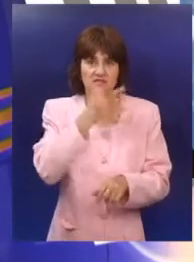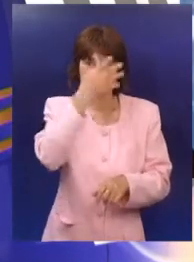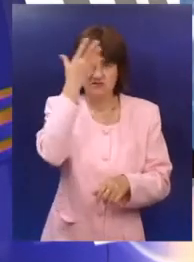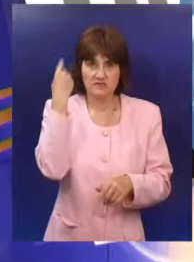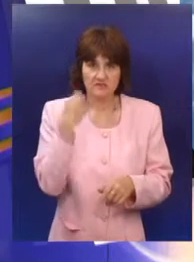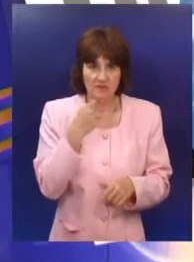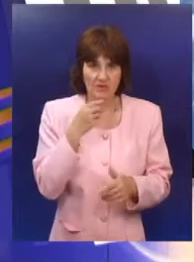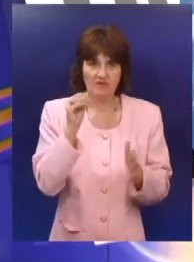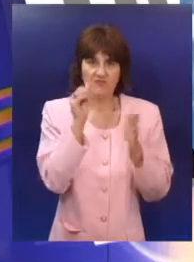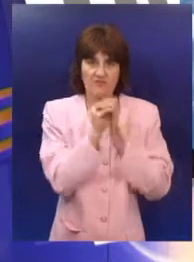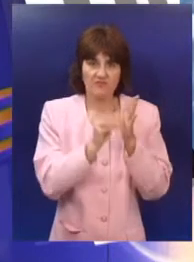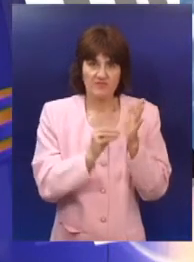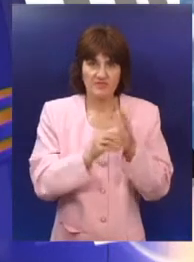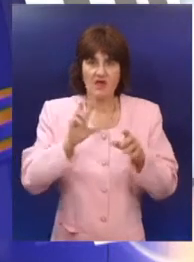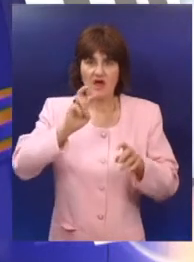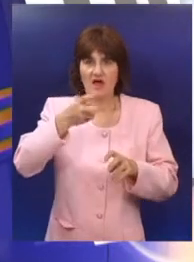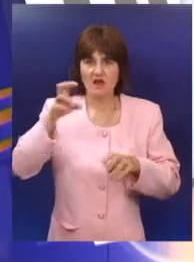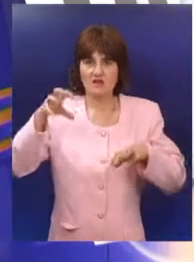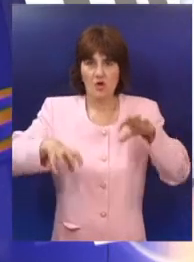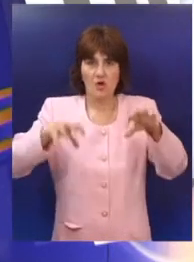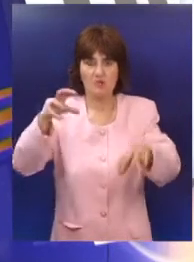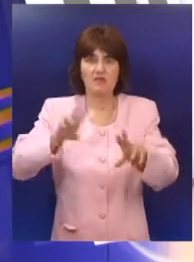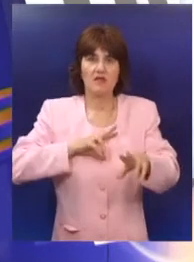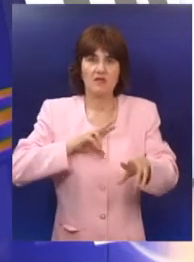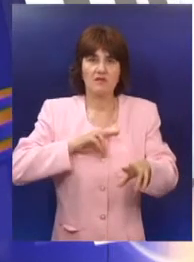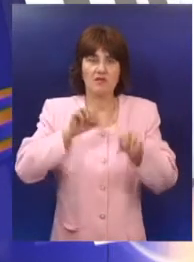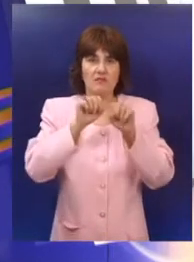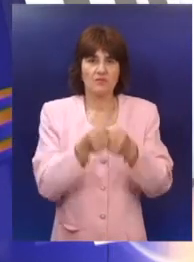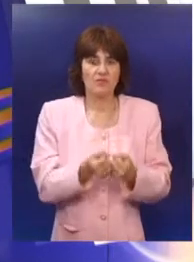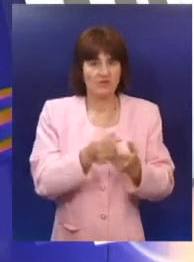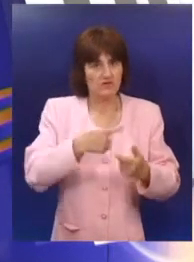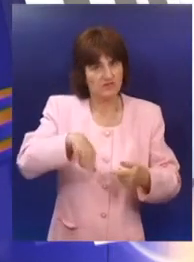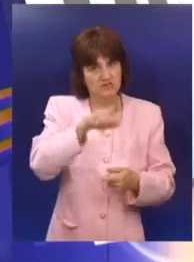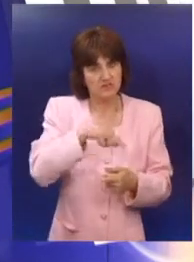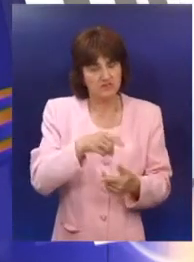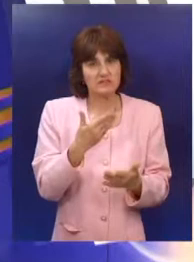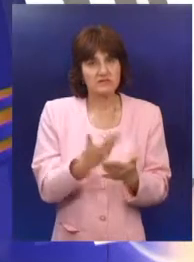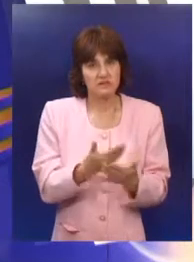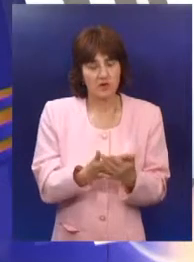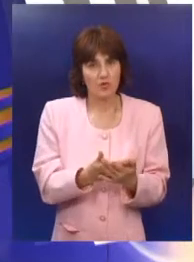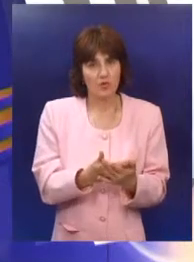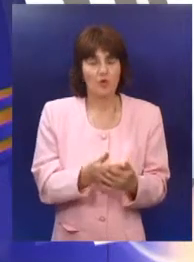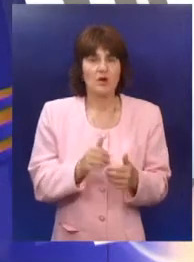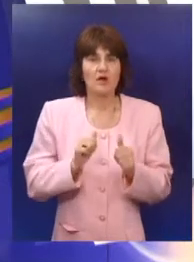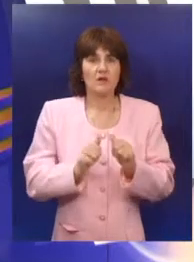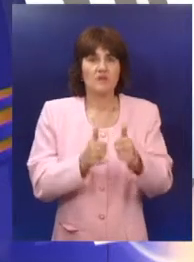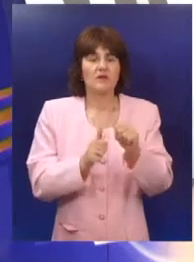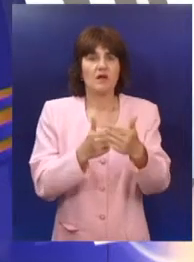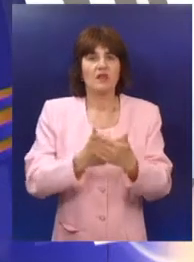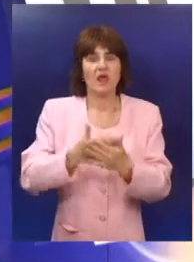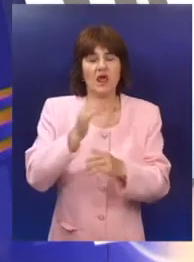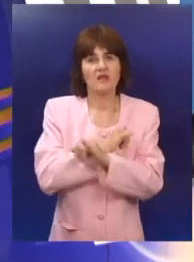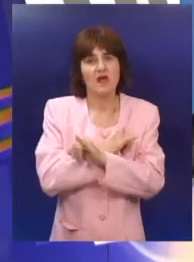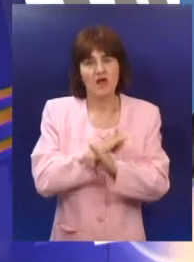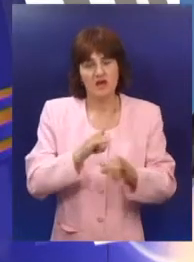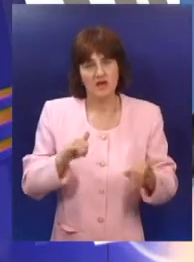sugrađani Jevreji ostavili su neizbrisiv trag u svim oblastima, istakao je predsjednik Skupštine grada Slavko Parać. Bili su nosioci napretka grada